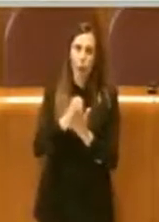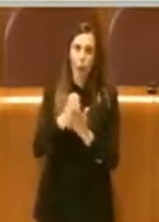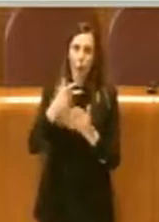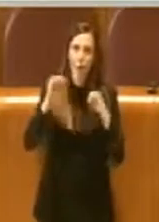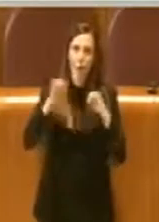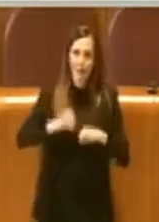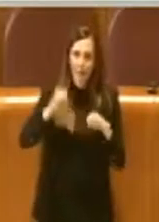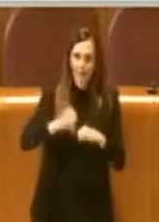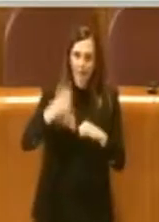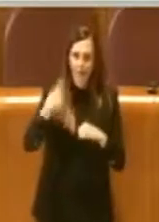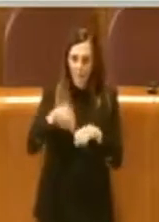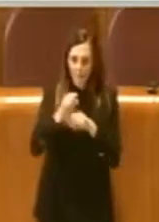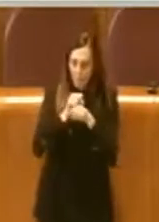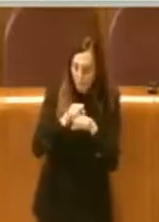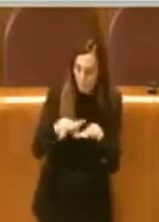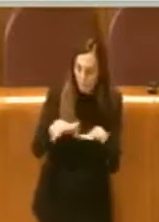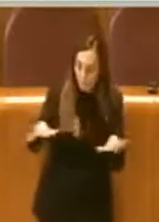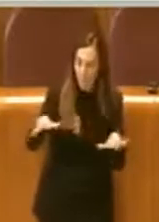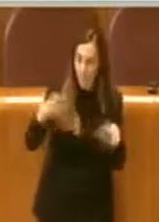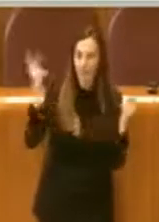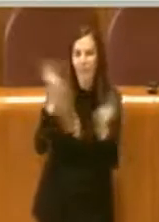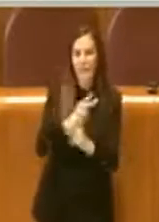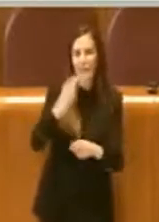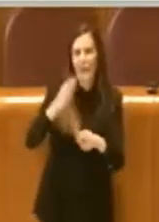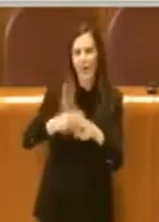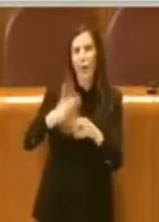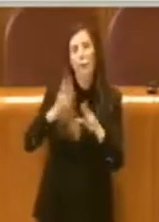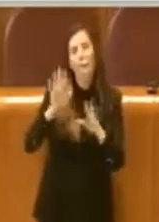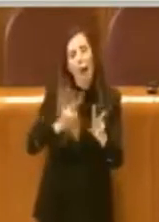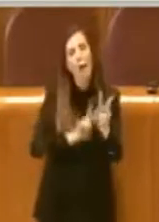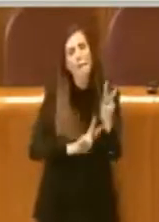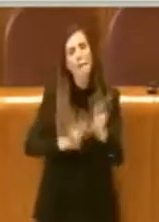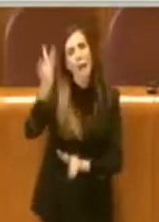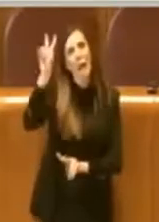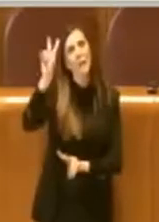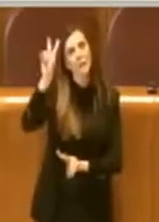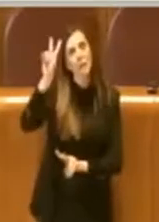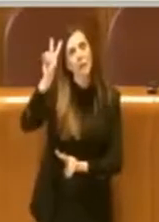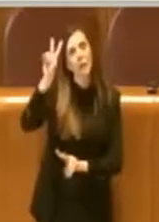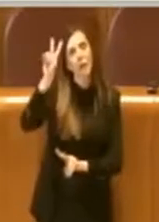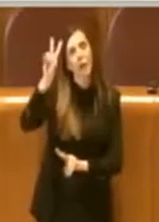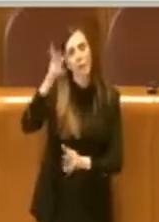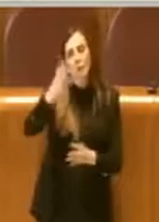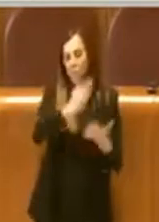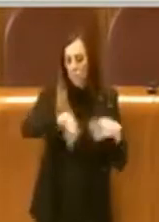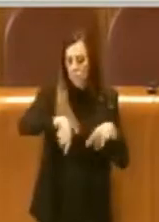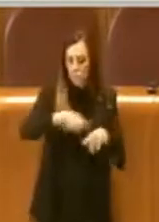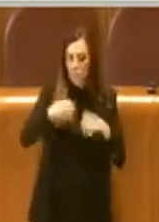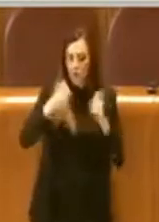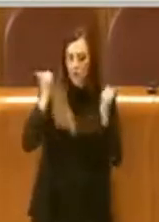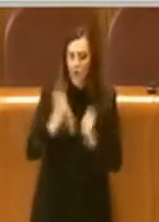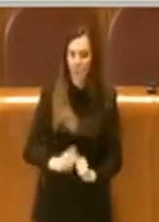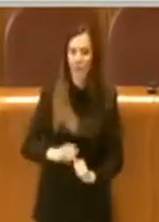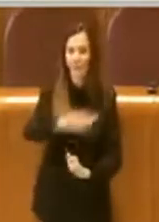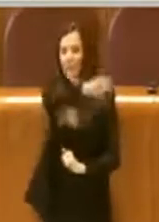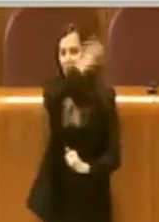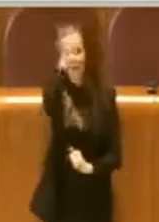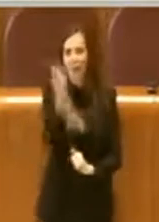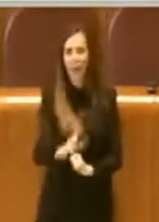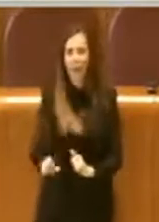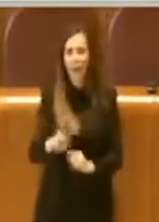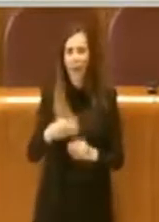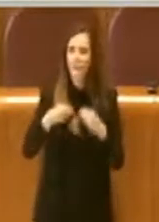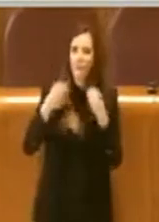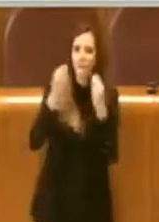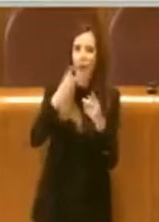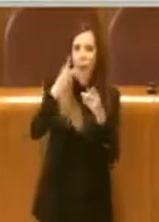sulle realtà romane, ma anche a livello nazionale abbiamo dato a tutti i cittadini italiani la possibilità